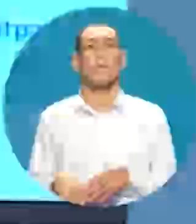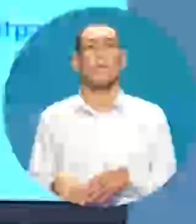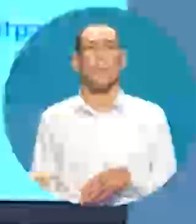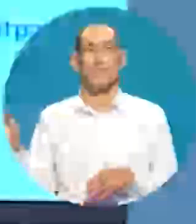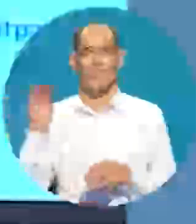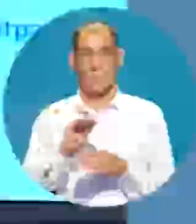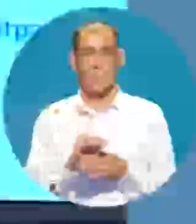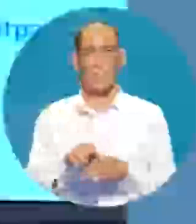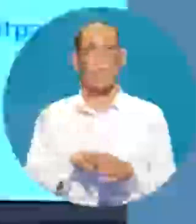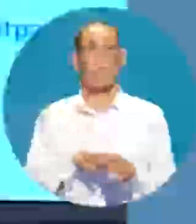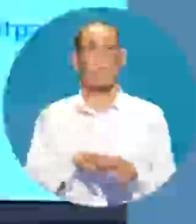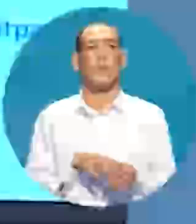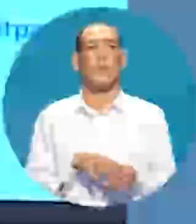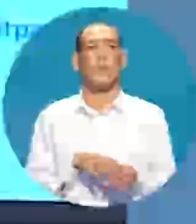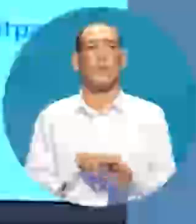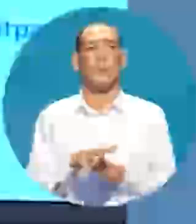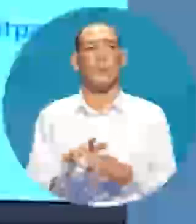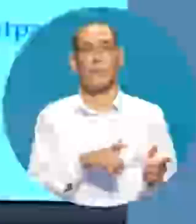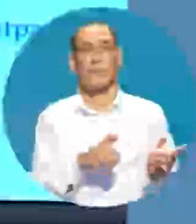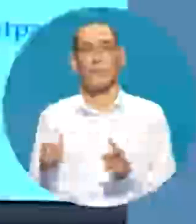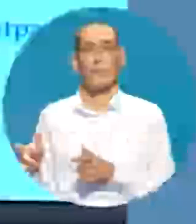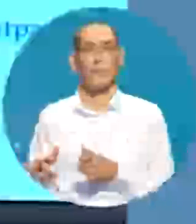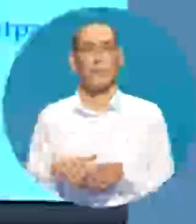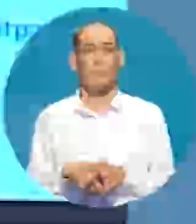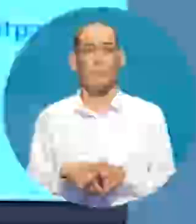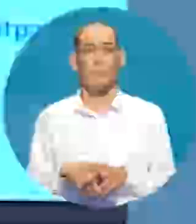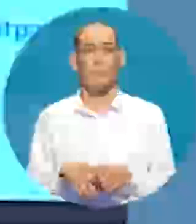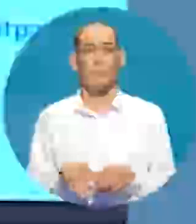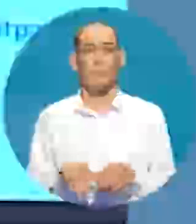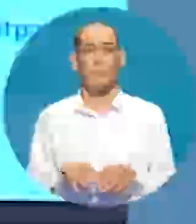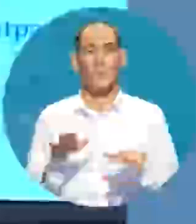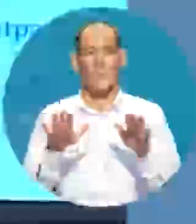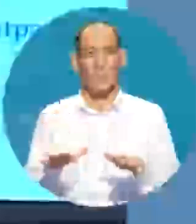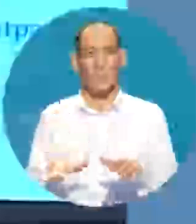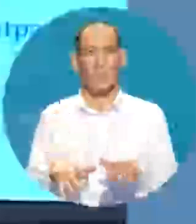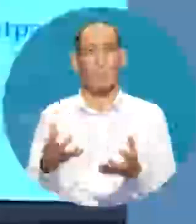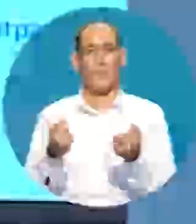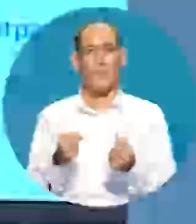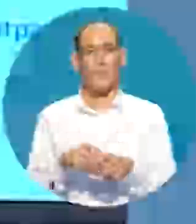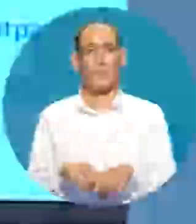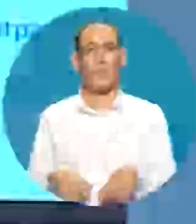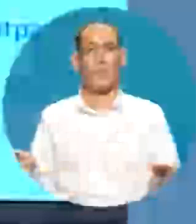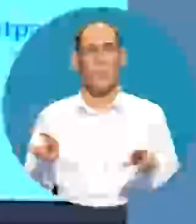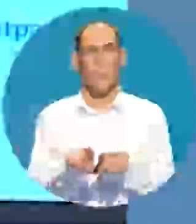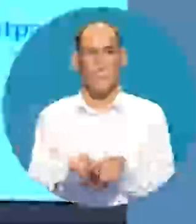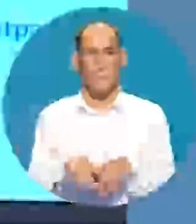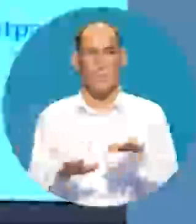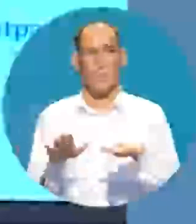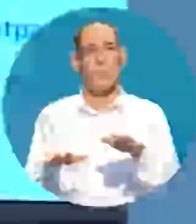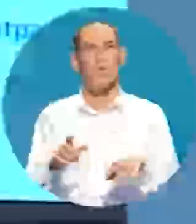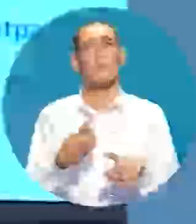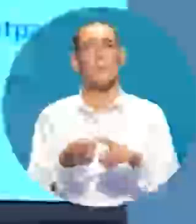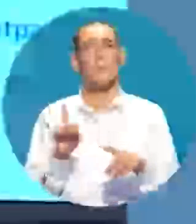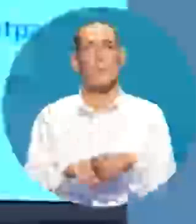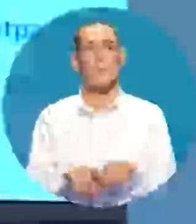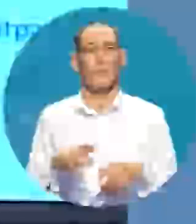berib edim. O'rlab aldingiz ba? Qani birgalikda solishtirib ko'rayik.